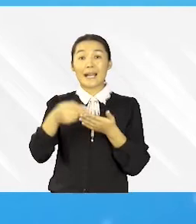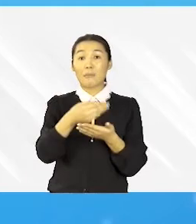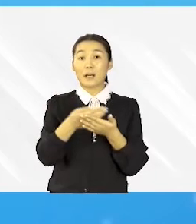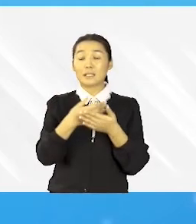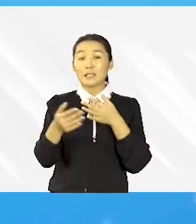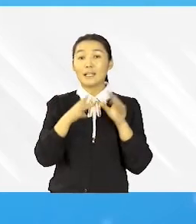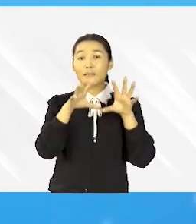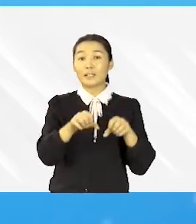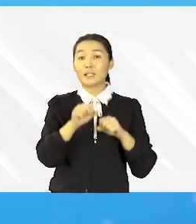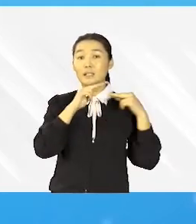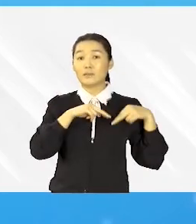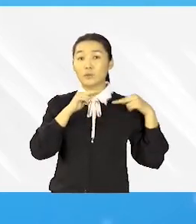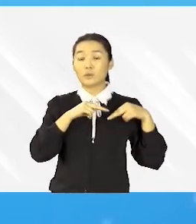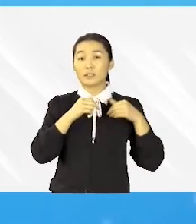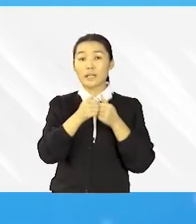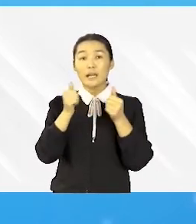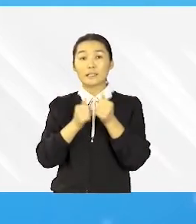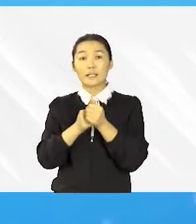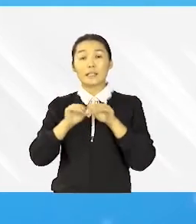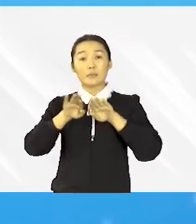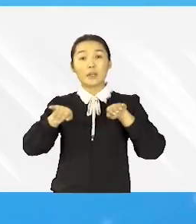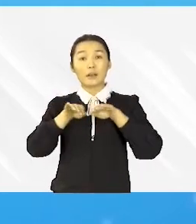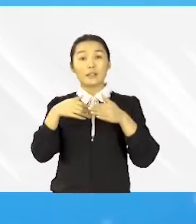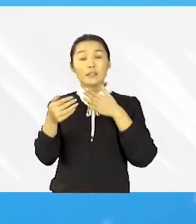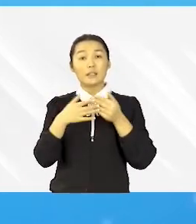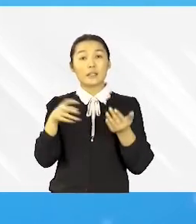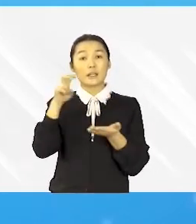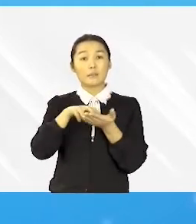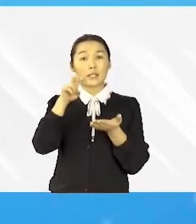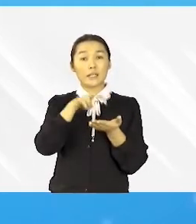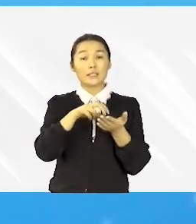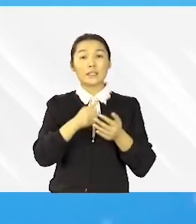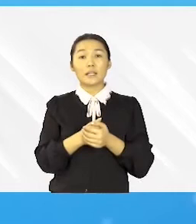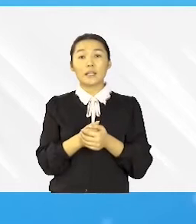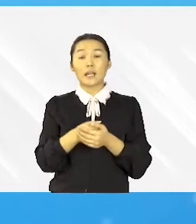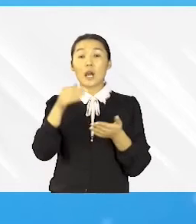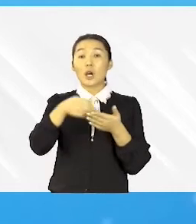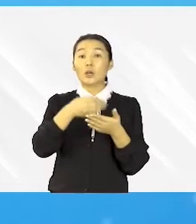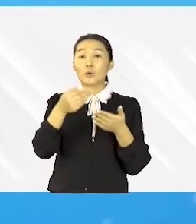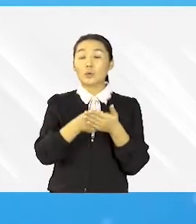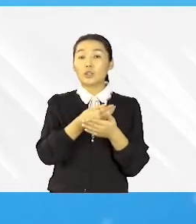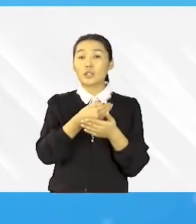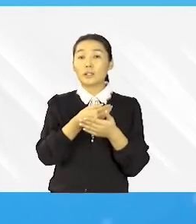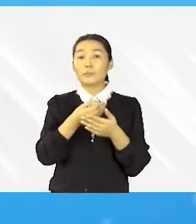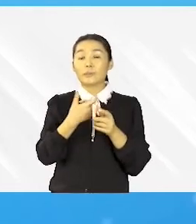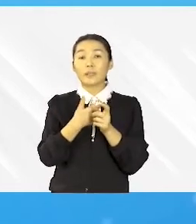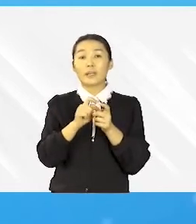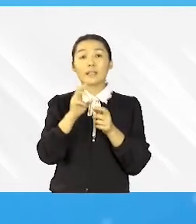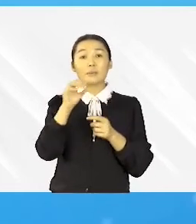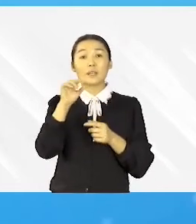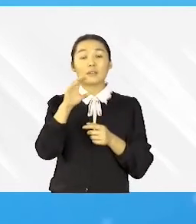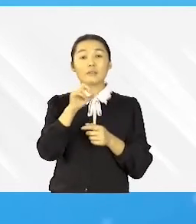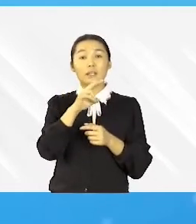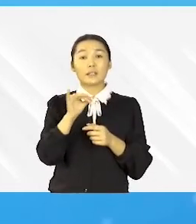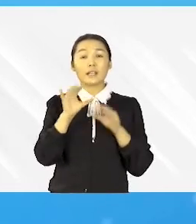функции, а задние – плавательные или прыгательные. Примером роющих конечностей являются ноги медведки, хватательных –